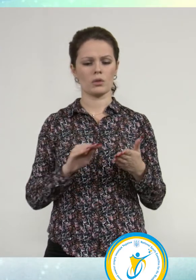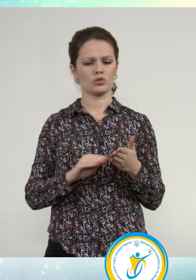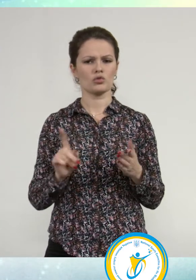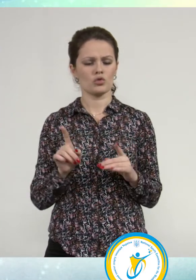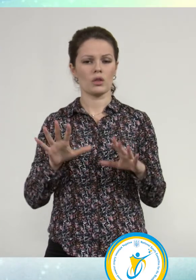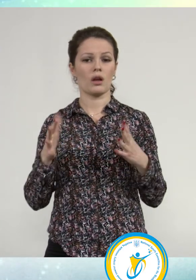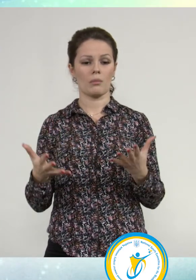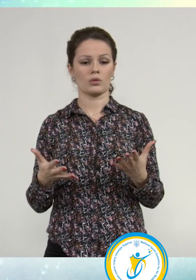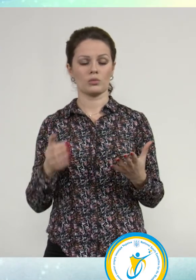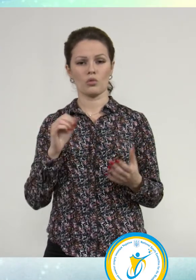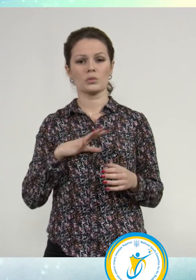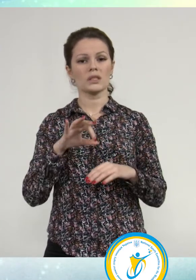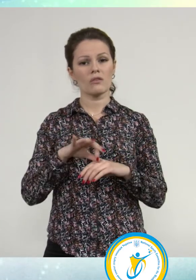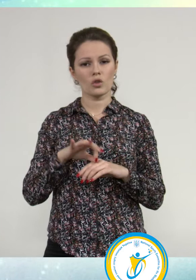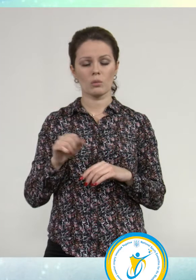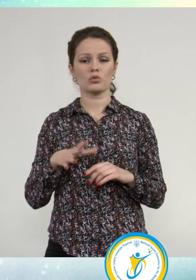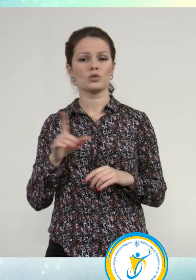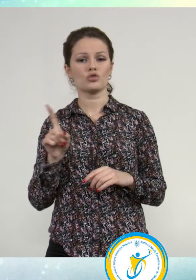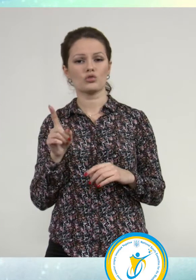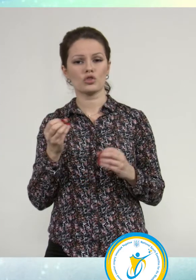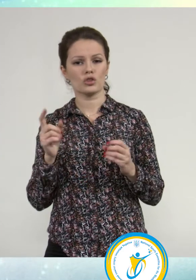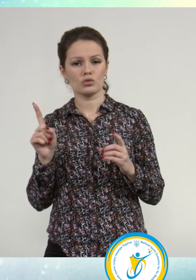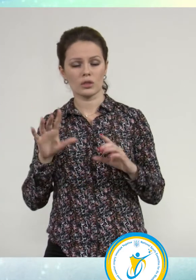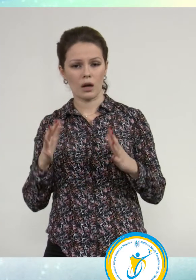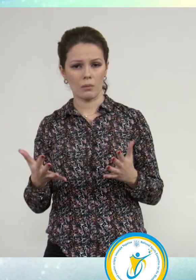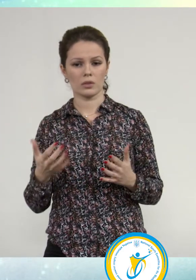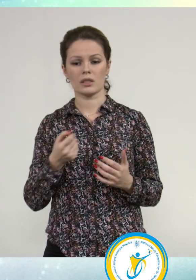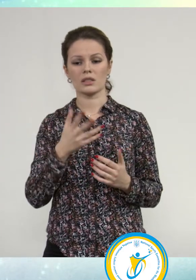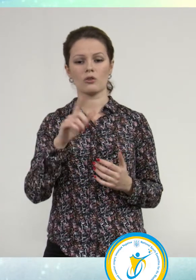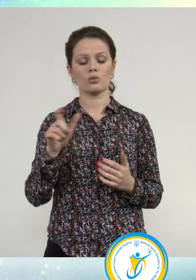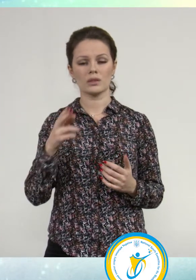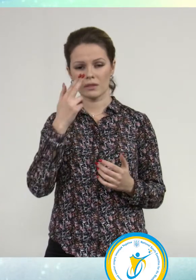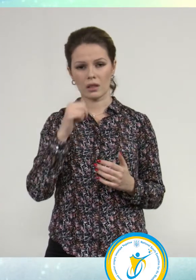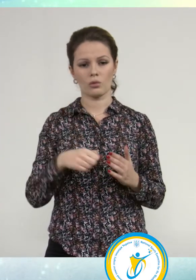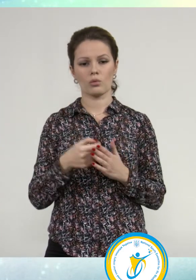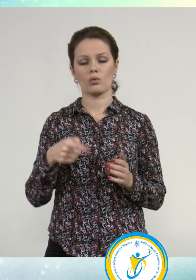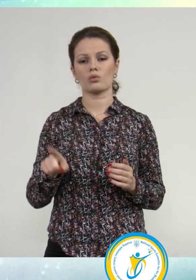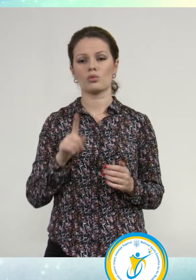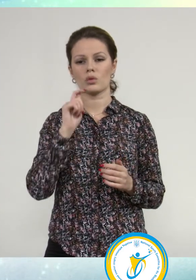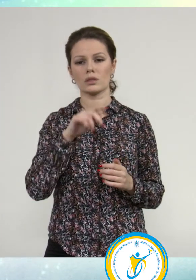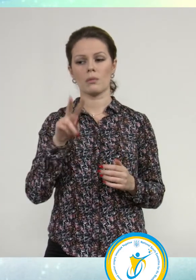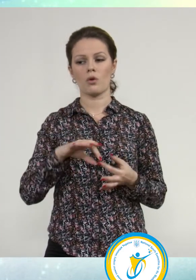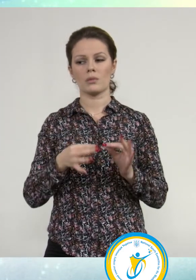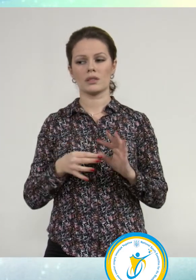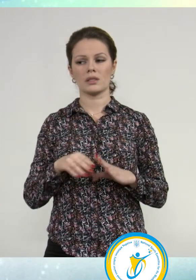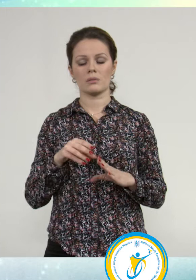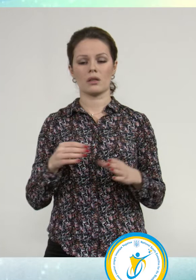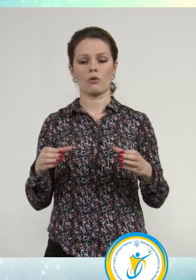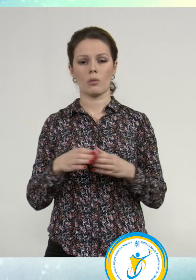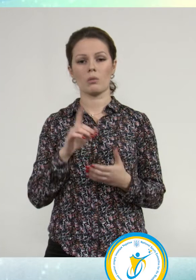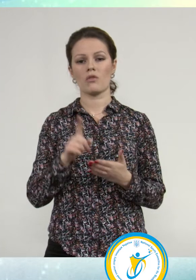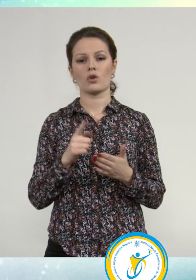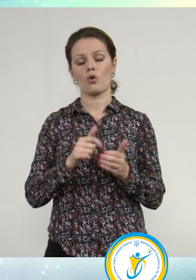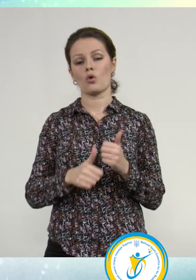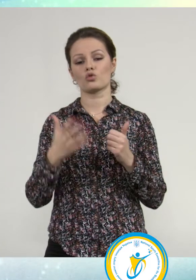що трапилось? Може захворіли, може ще щось трапилось. Наскільки люди звикають до того, що українська паралімпійська збірна повинна